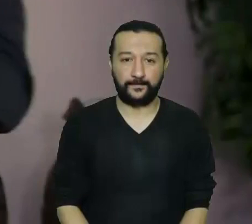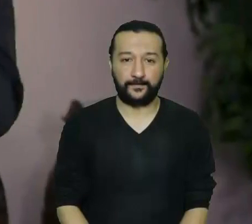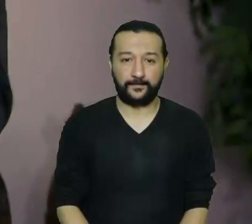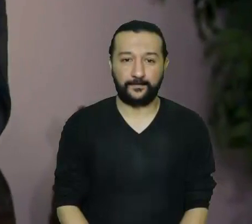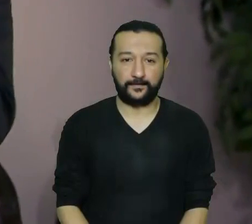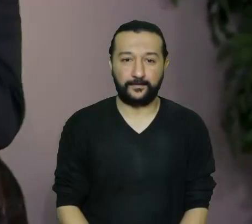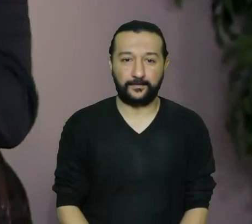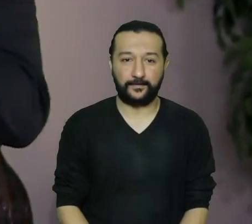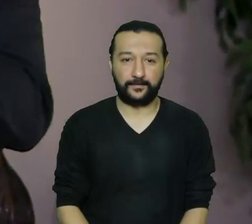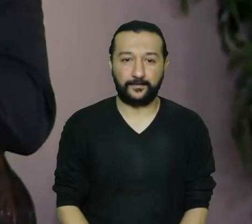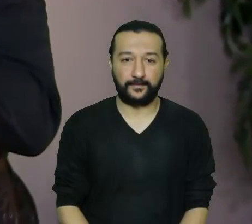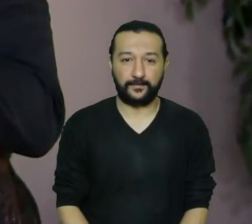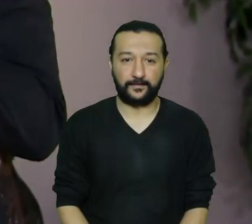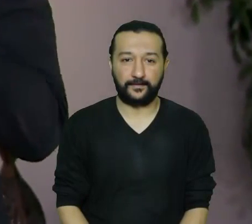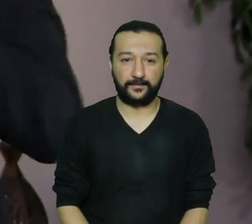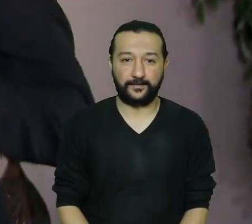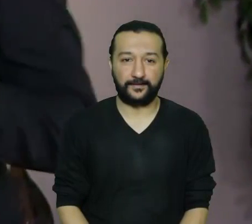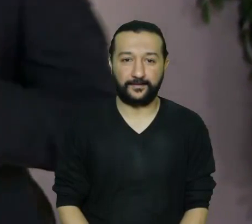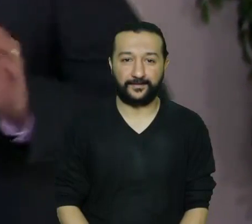ayarlarını yaptı.